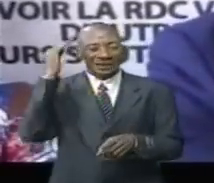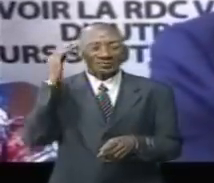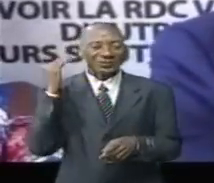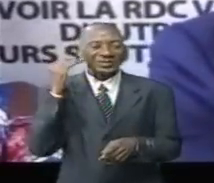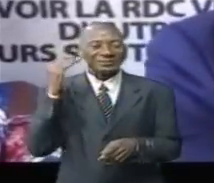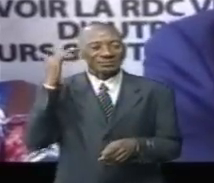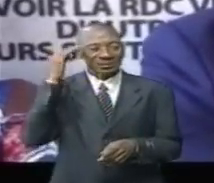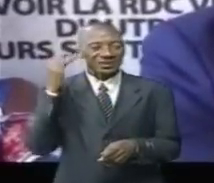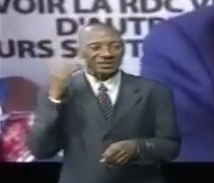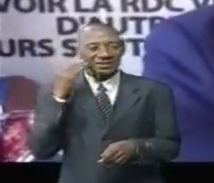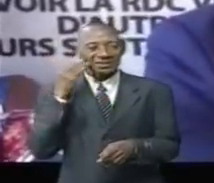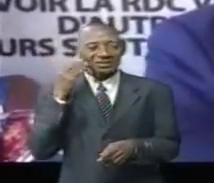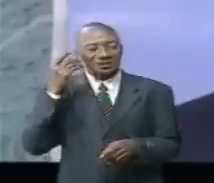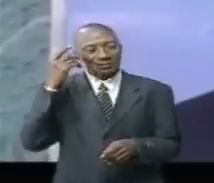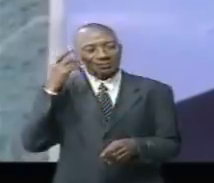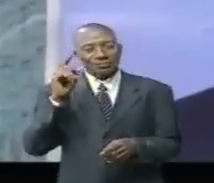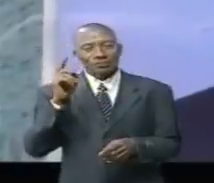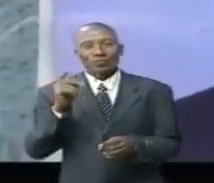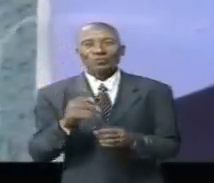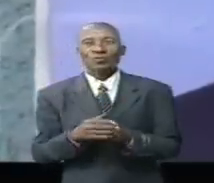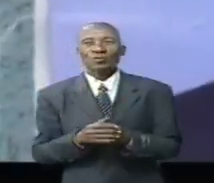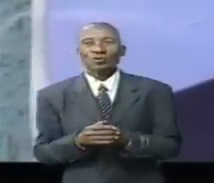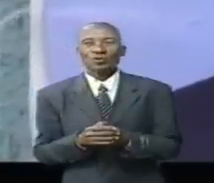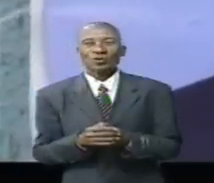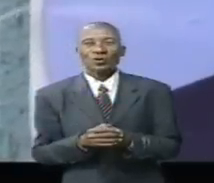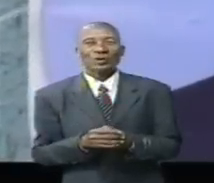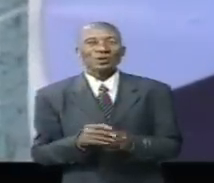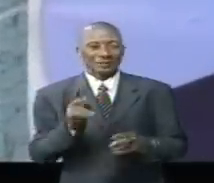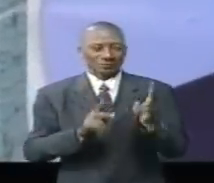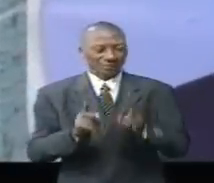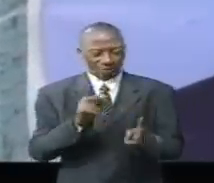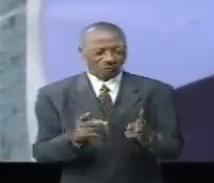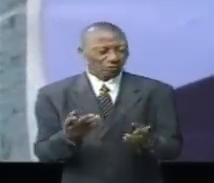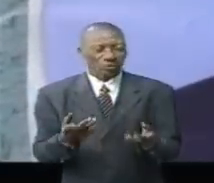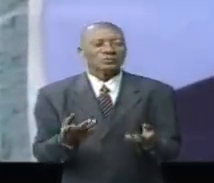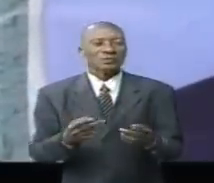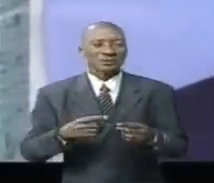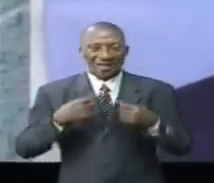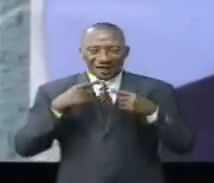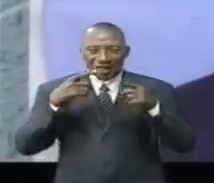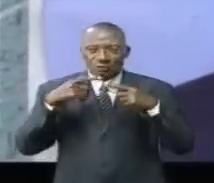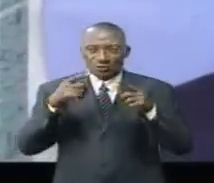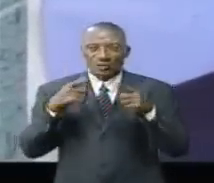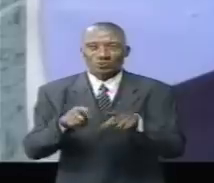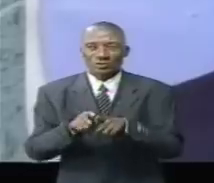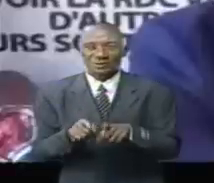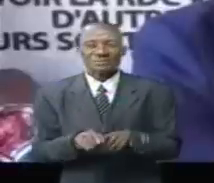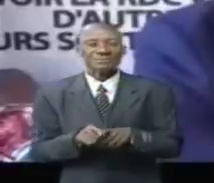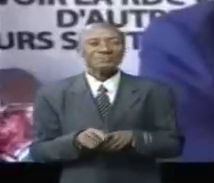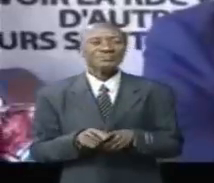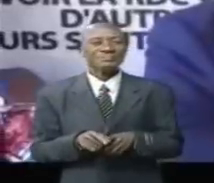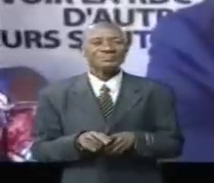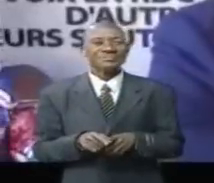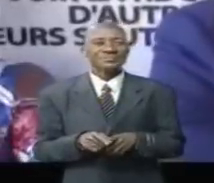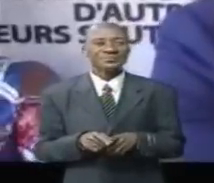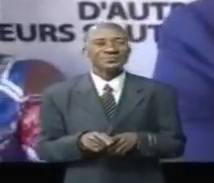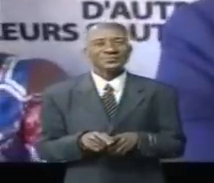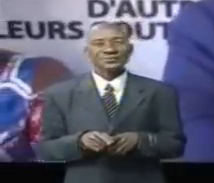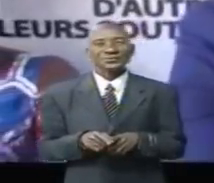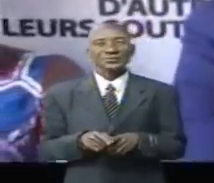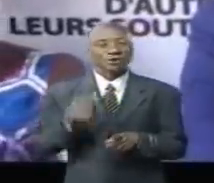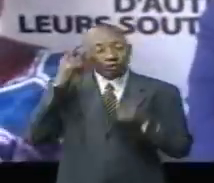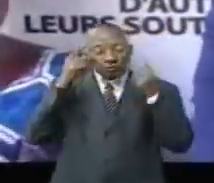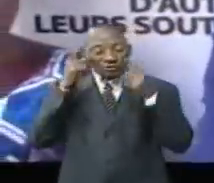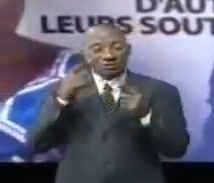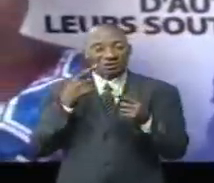ministre des Infrastructures et Travaux Publics, Alexis Kisaro Mvungi, soucieux de voir la République démocratique du